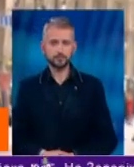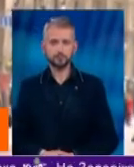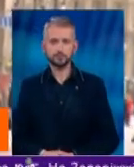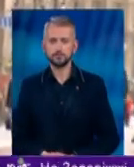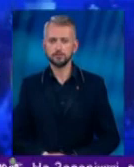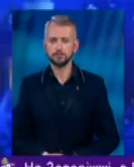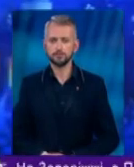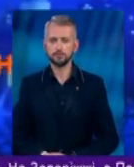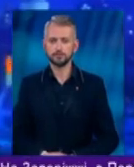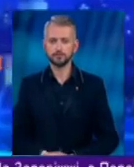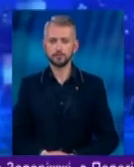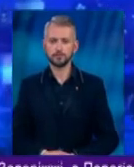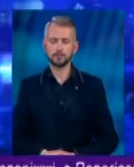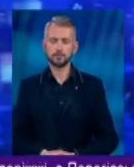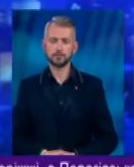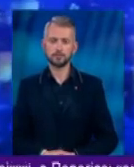телеканал «Київ».